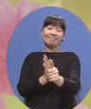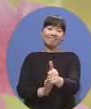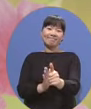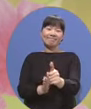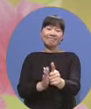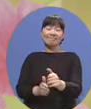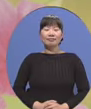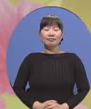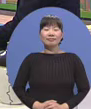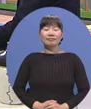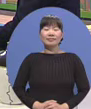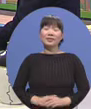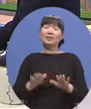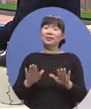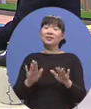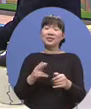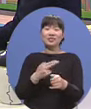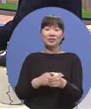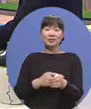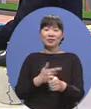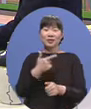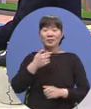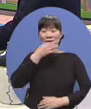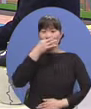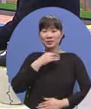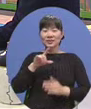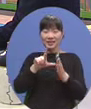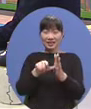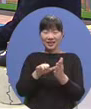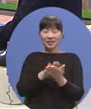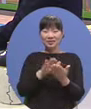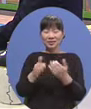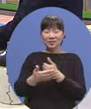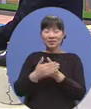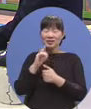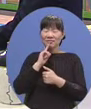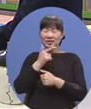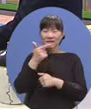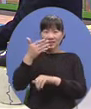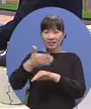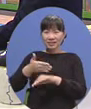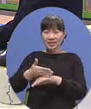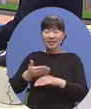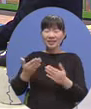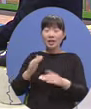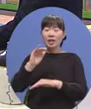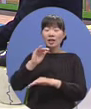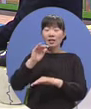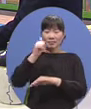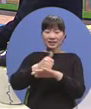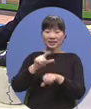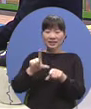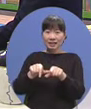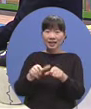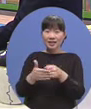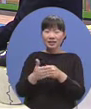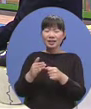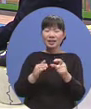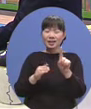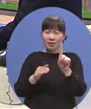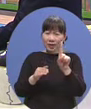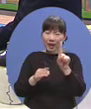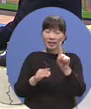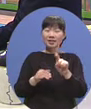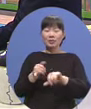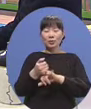이런 생각도 해봅니다. 아, 오늘 선생님 너무 유익한 시간이었어요. 네. 도움 말씀 정말 감사드리고 네. 이제 마칠 시간이 돼서 이것만은 엄마들이